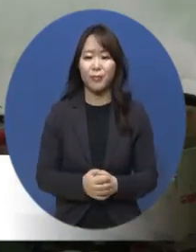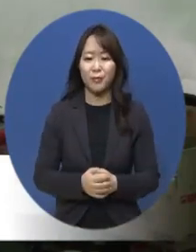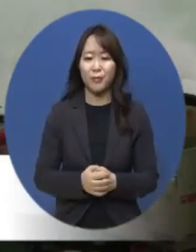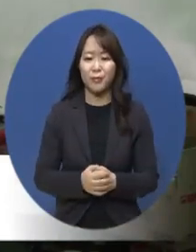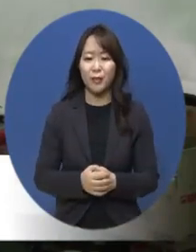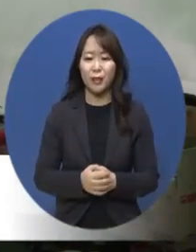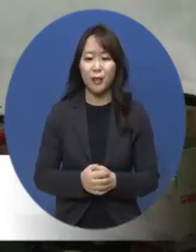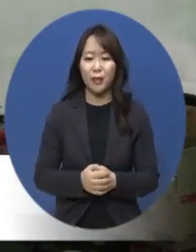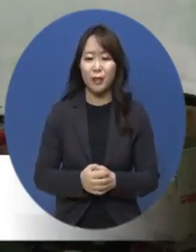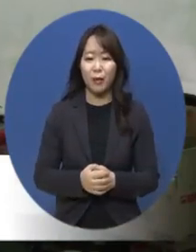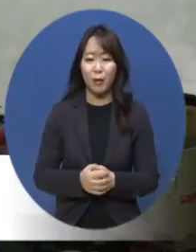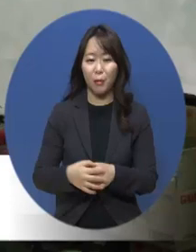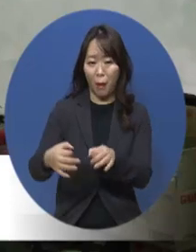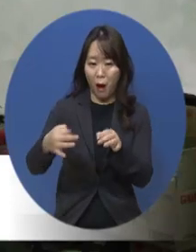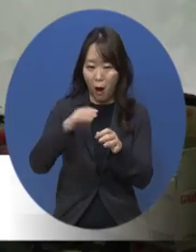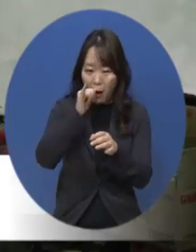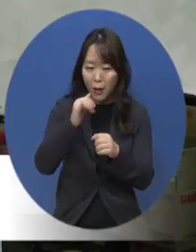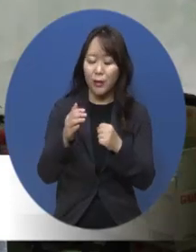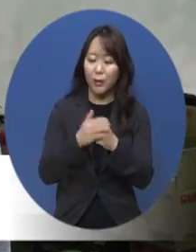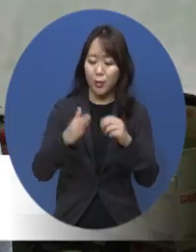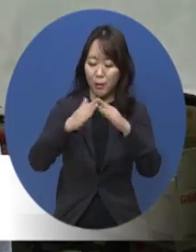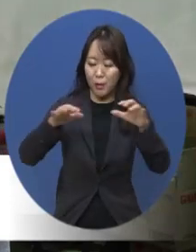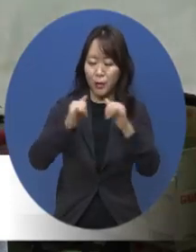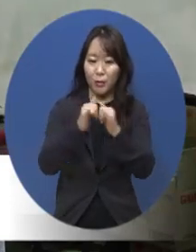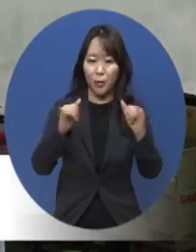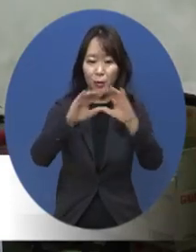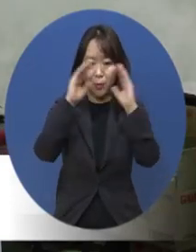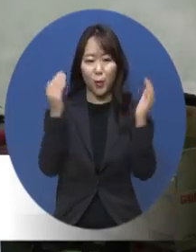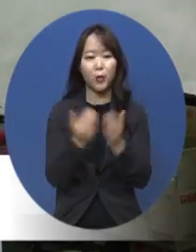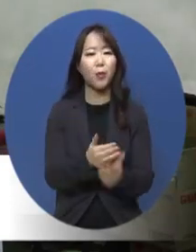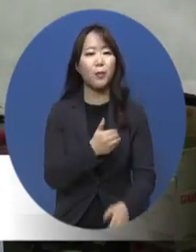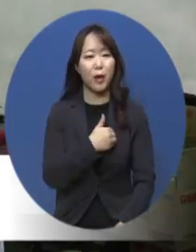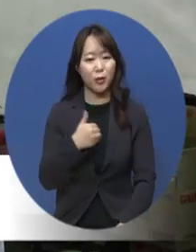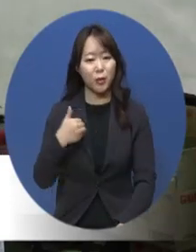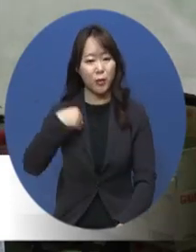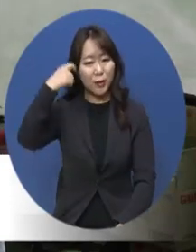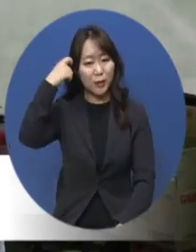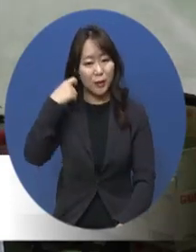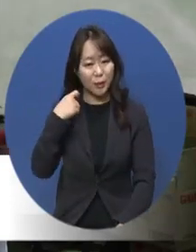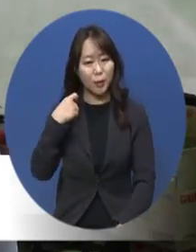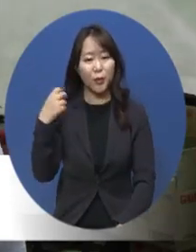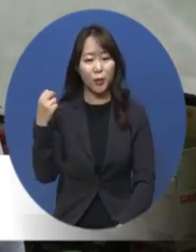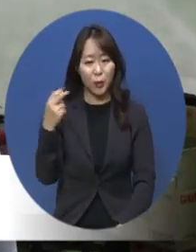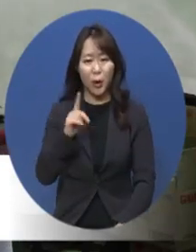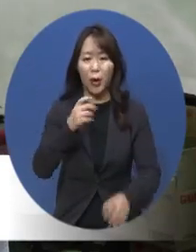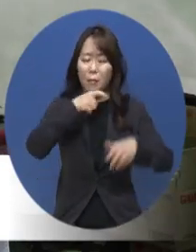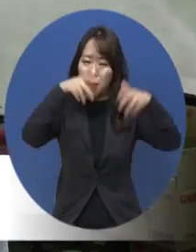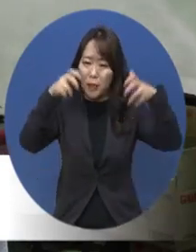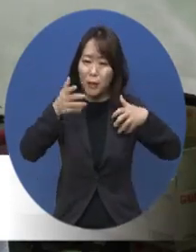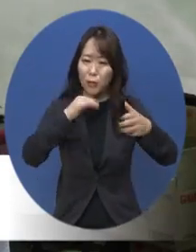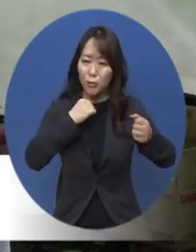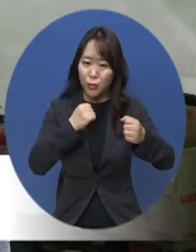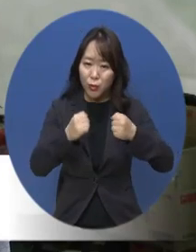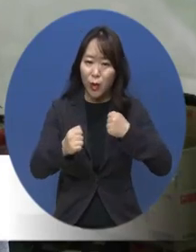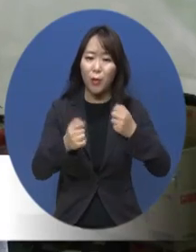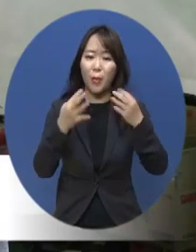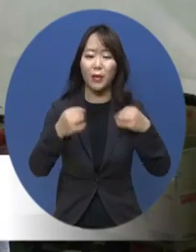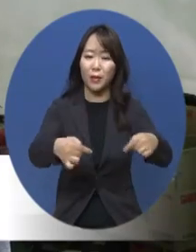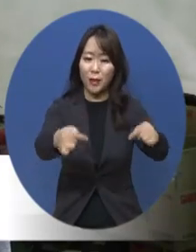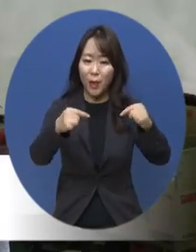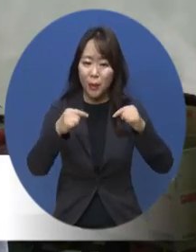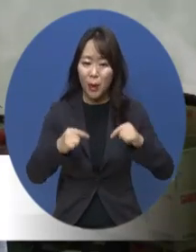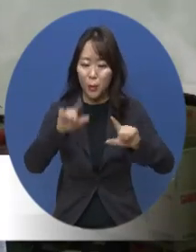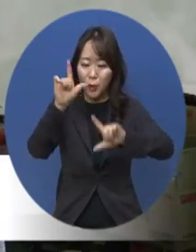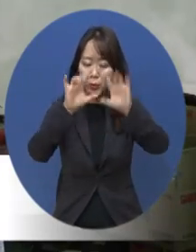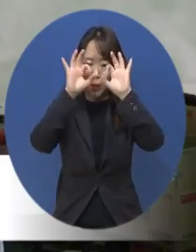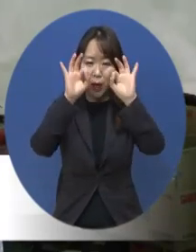기부를 해주셨더라고요. 그래서 주민분들도 다 만족스러워 하시는 것 같고, 정말 비 오는데도 날씨가 궂은데도 많이 나오시는 걸